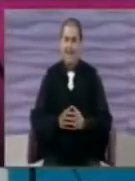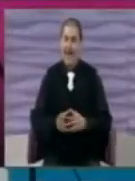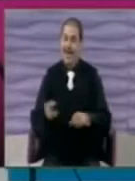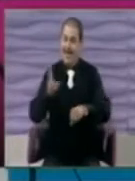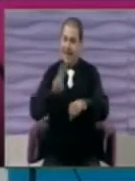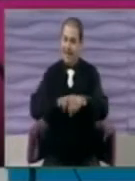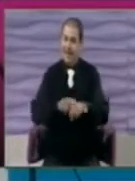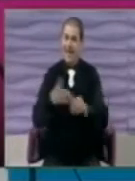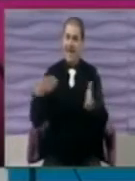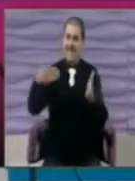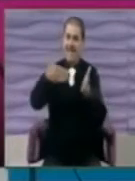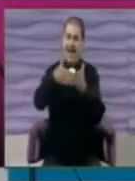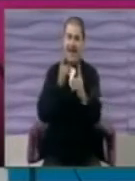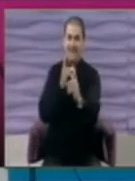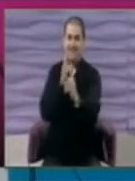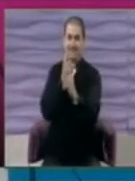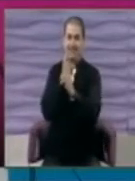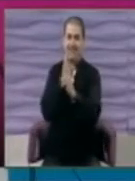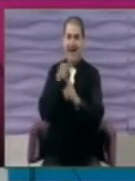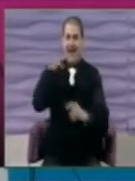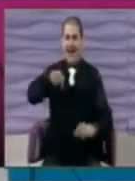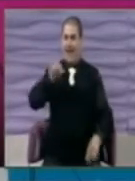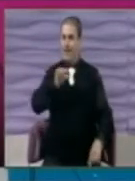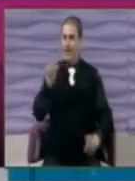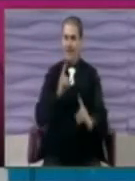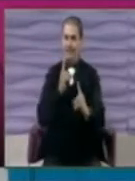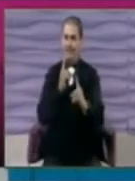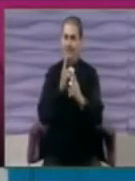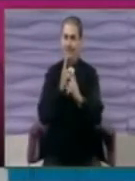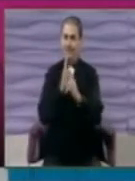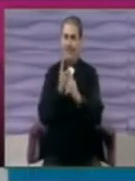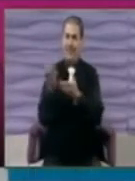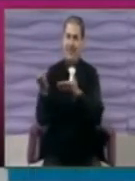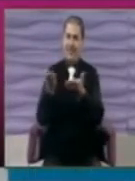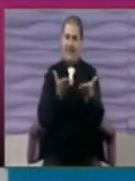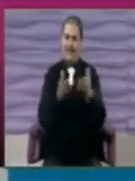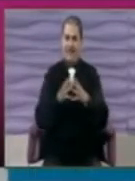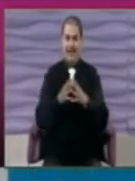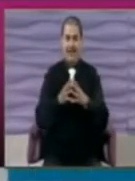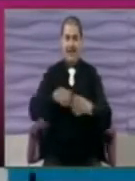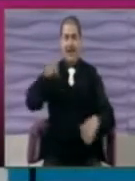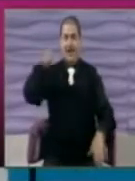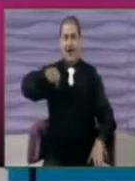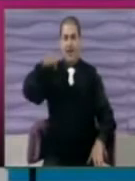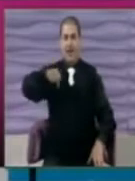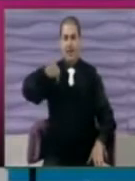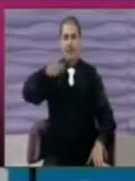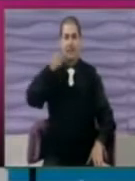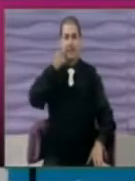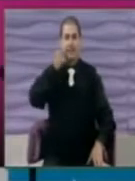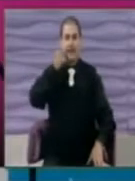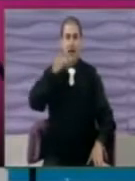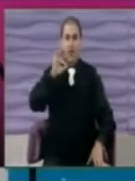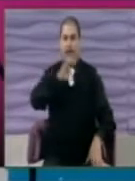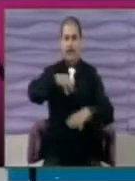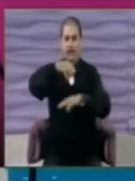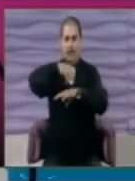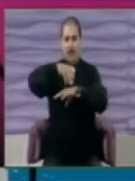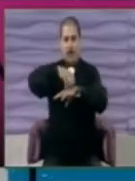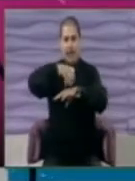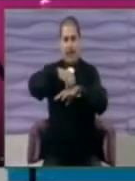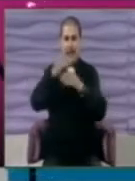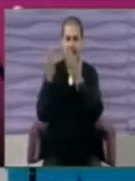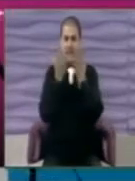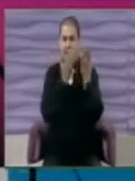ومشاهدينا يسعد صباحكم من جديد، وصلنا لختام فقراتنا في مشواركم الصباحي يوم جديد. اليوم معنا الطالب مجدي القضاء، وهو طالب